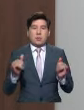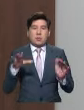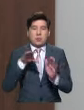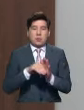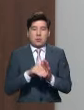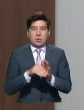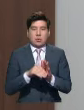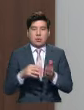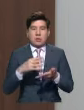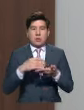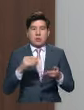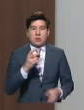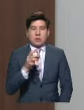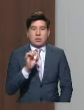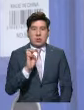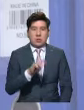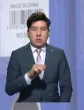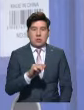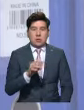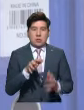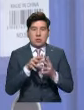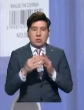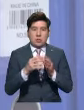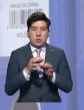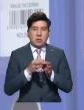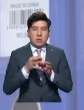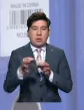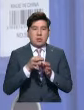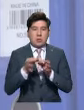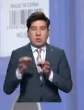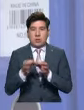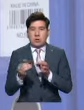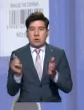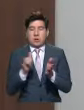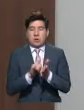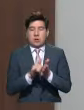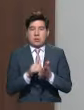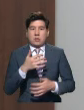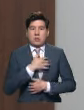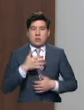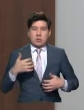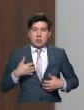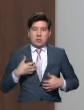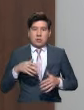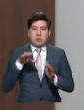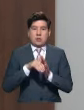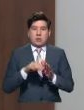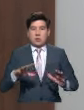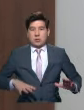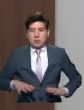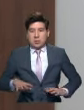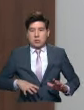Үлгі бөлімшесінде, Төрткөл бөлімшесіне қойып атырмыз. Малдың бәрі өрісте болғанына, жылқы мал болғаннан